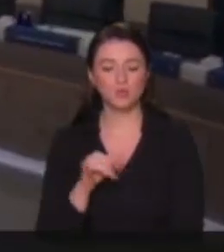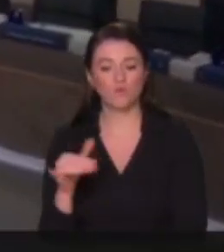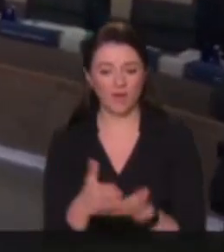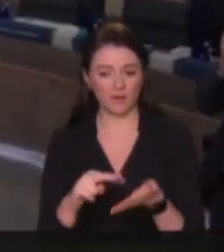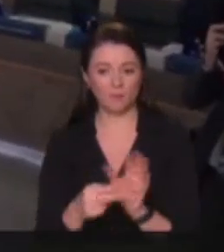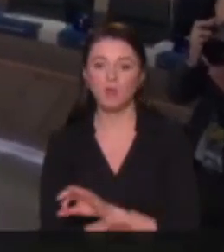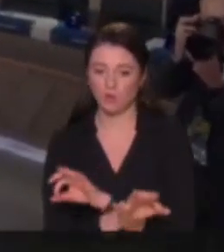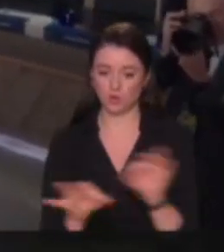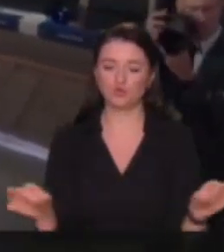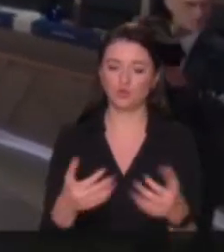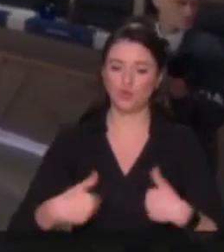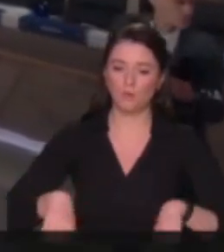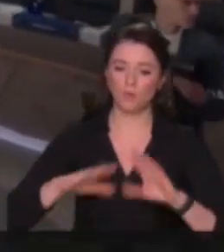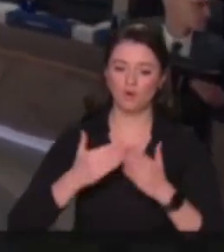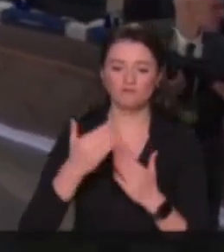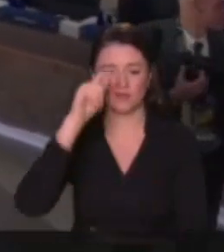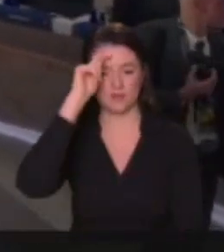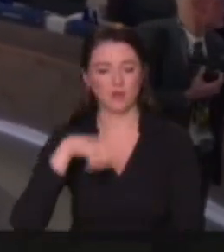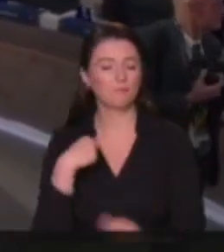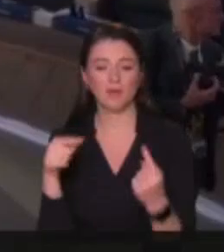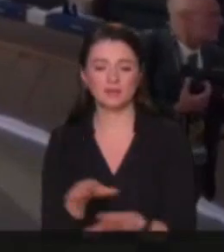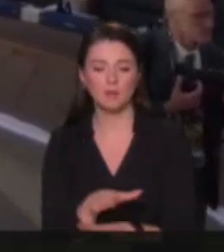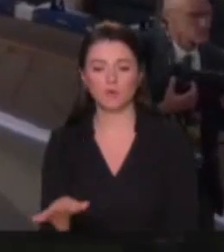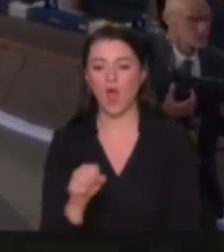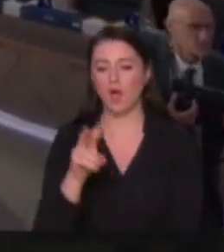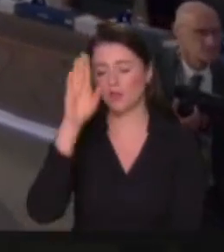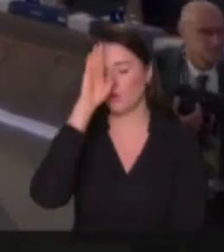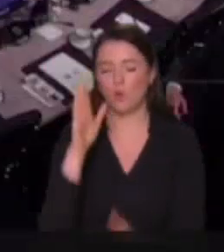Чудово. Пропозиції від Китаю? Ми не проти. Але, хлопці,